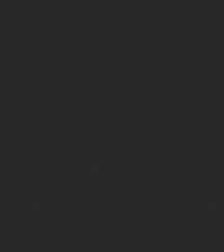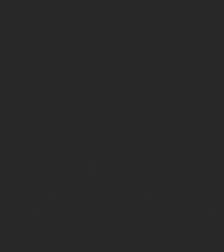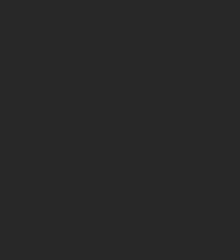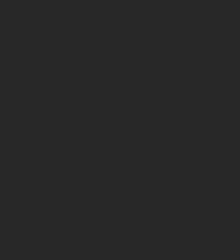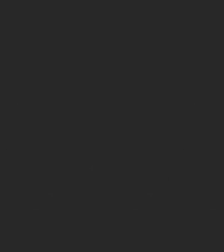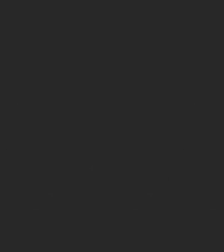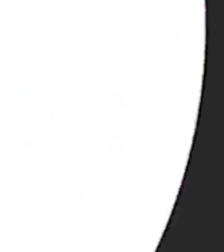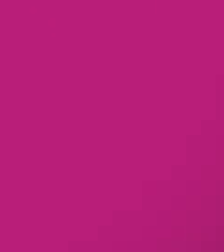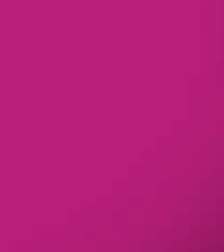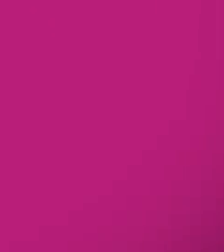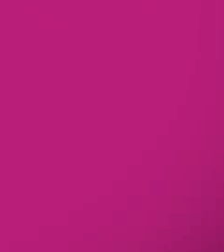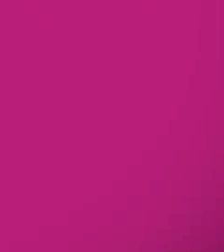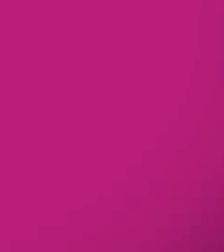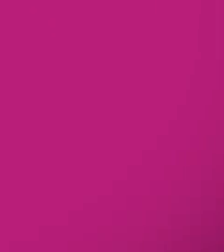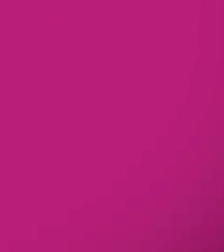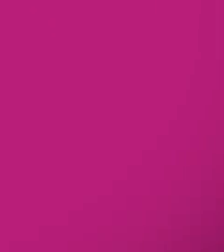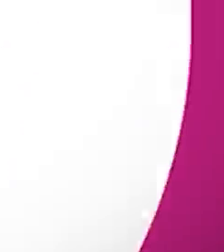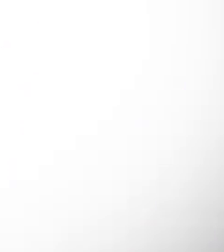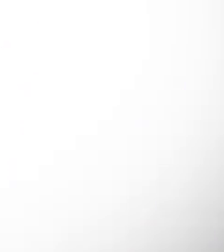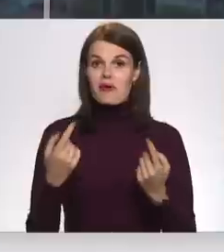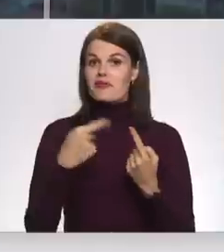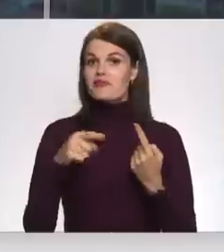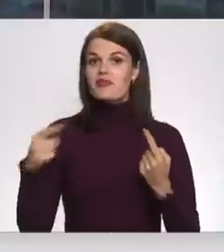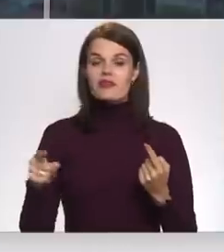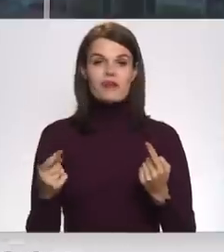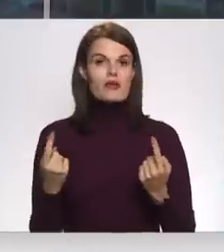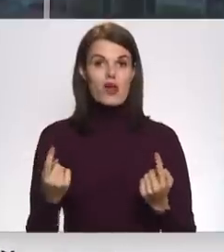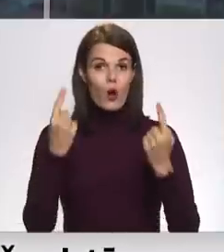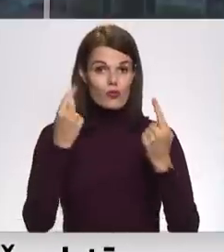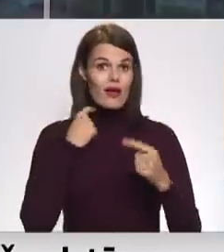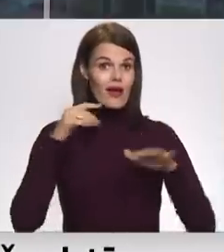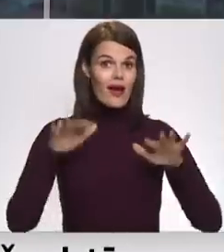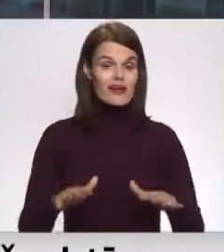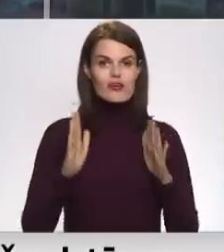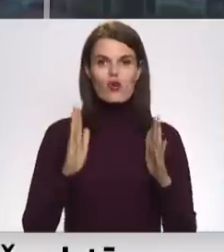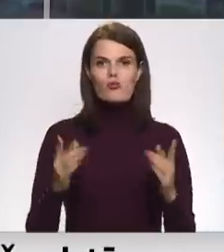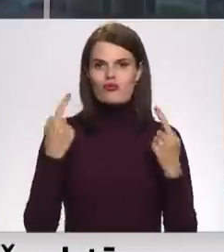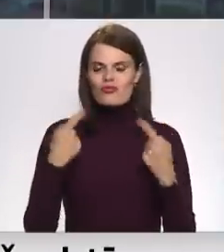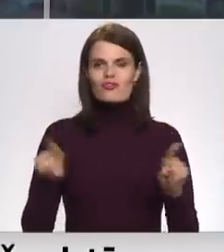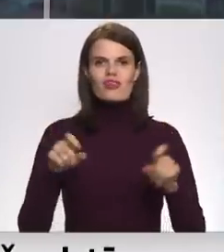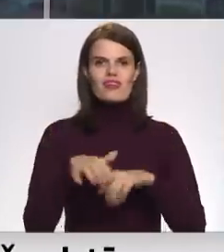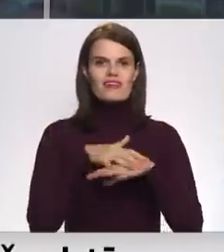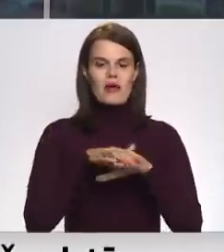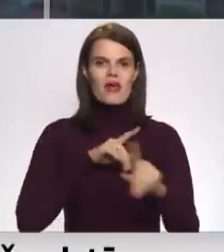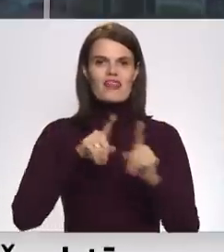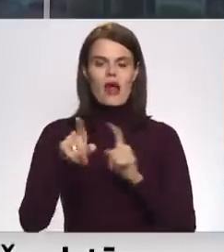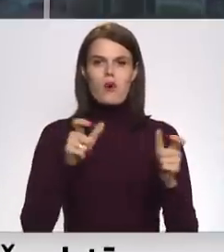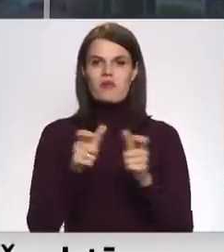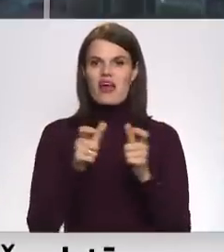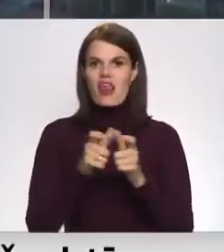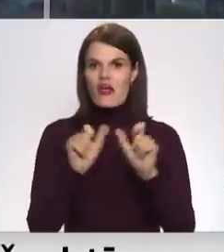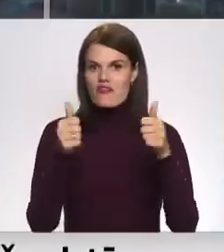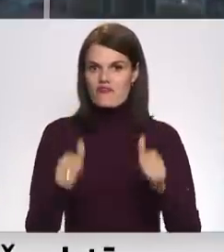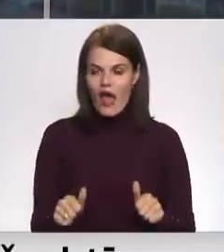Re, viss ēters ir te! Rīgā būs cita sabiedriskā transporta biļešu sistēma. Par